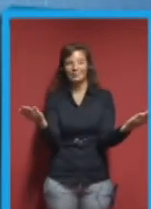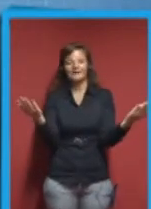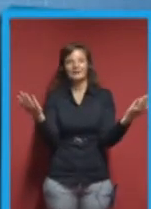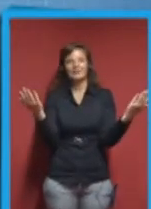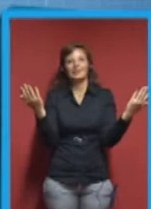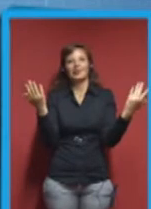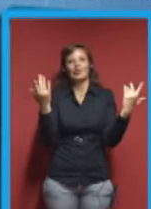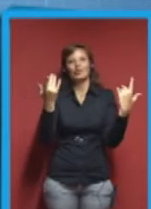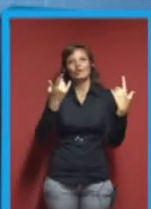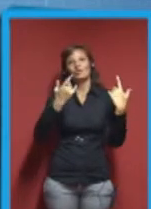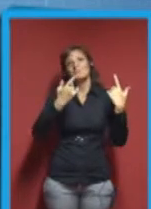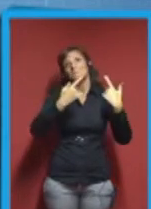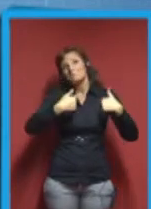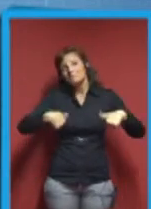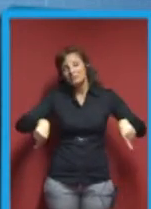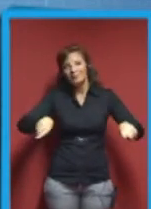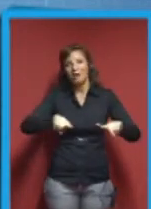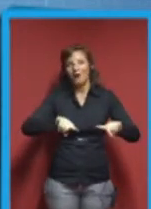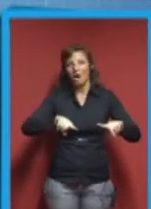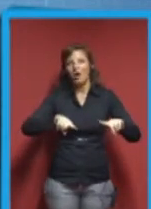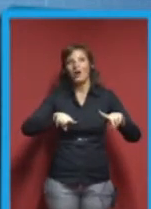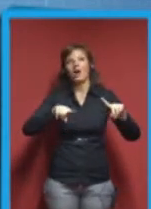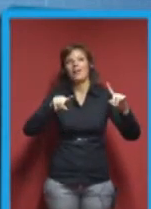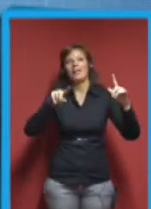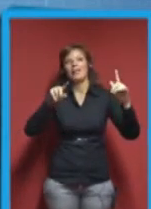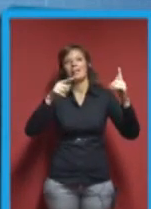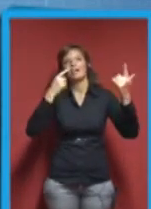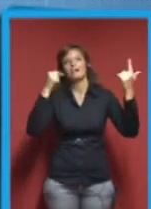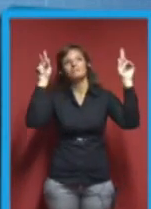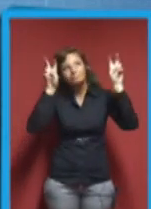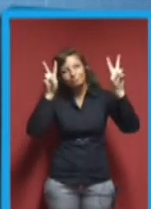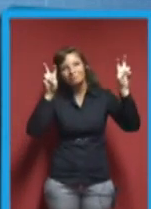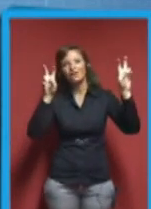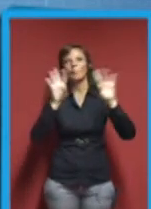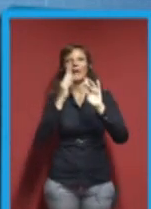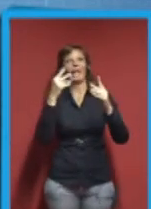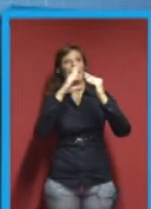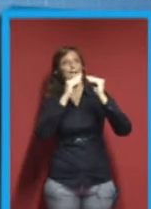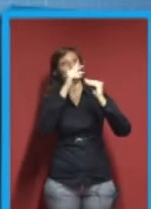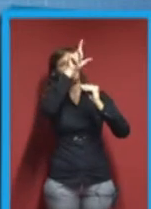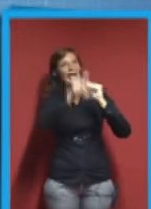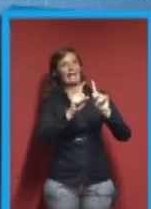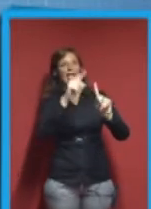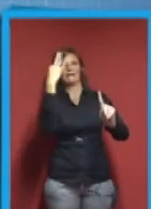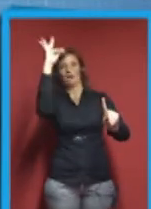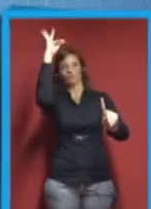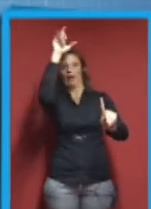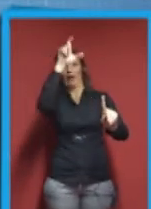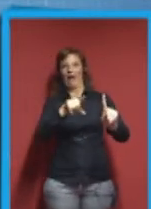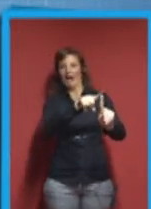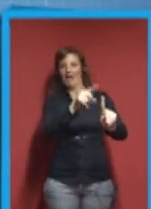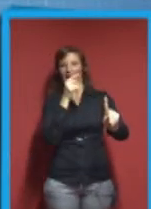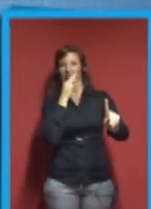Noi parliamo della singolarità dei maker, cioè quello che è avvenuto negli